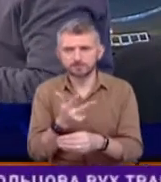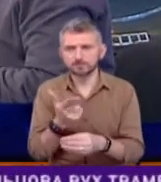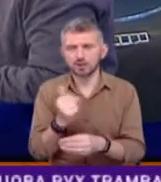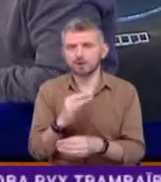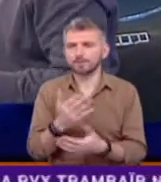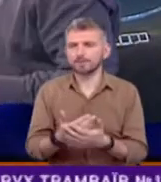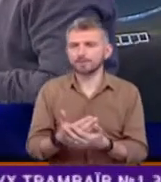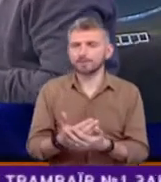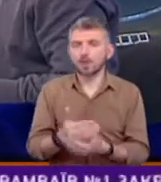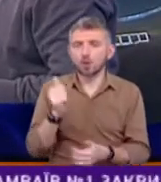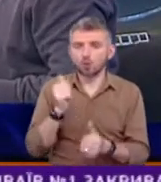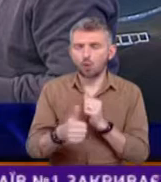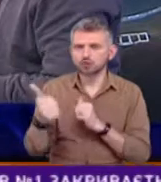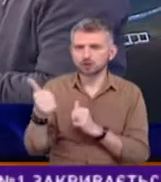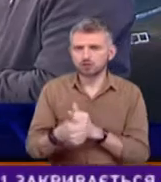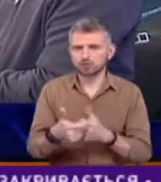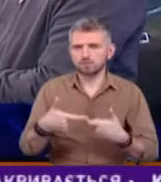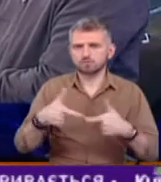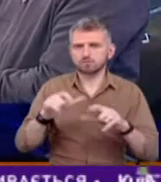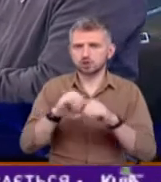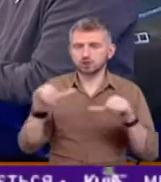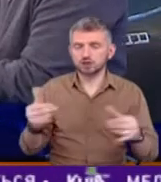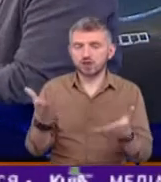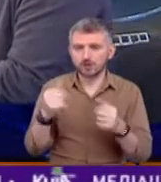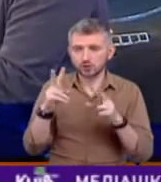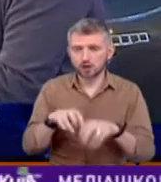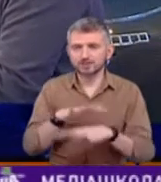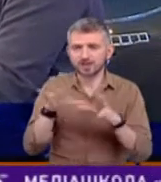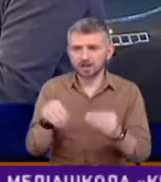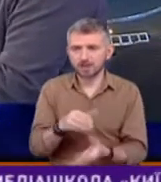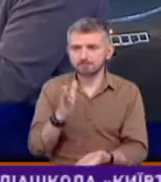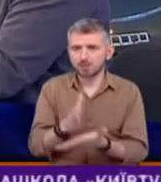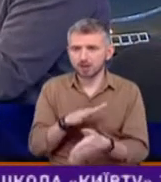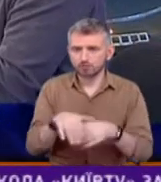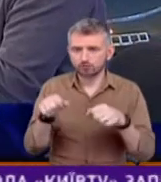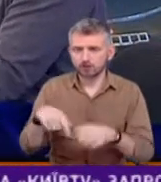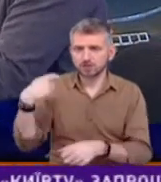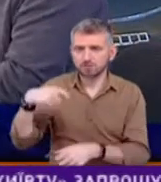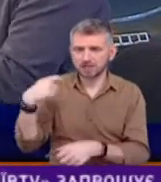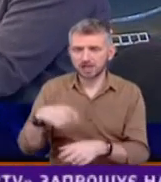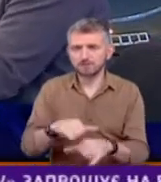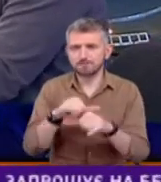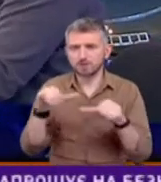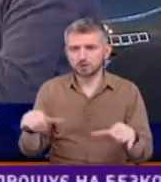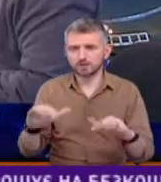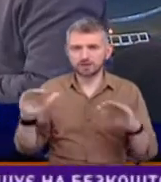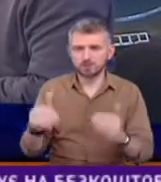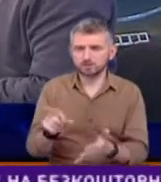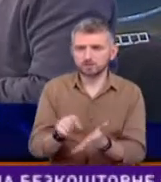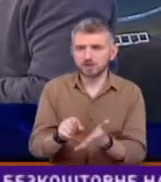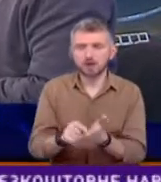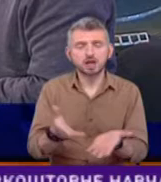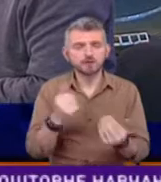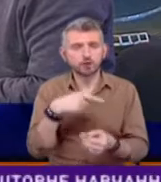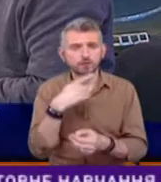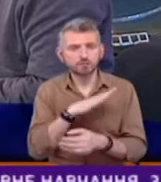вдвічі. Кожен тиждень там збільшується. Але давайте розглянемо, чи взагалі має повноваження президент збільшувати чи зменшувати пенсію. А давайте